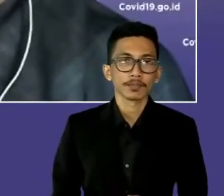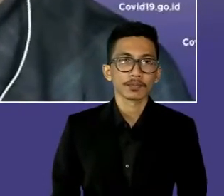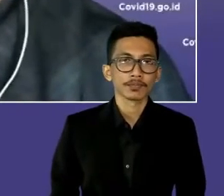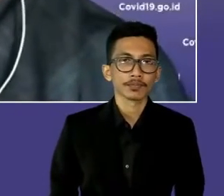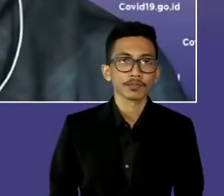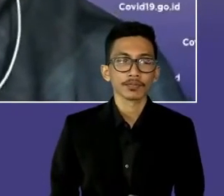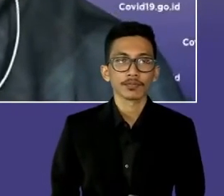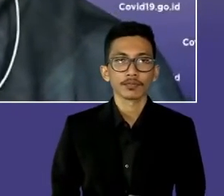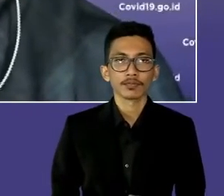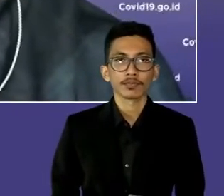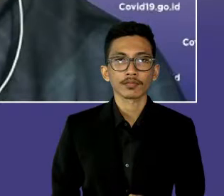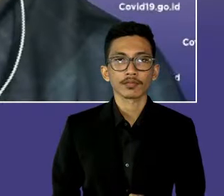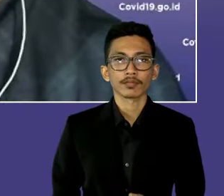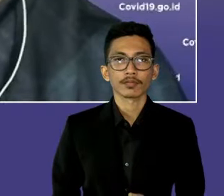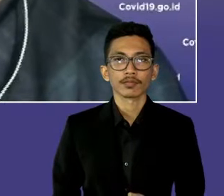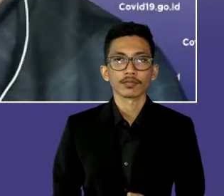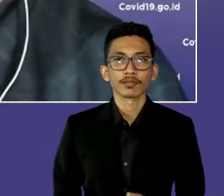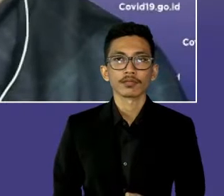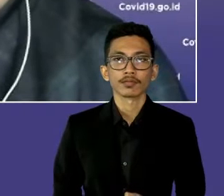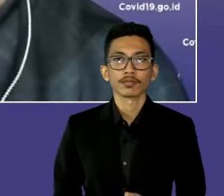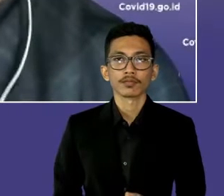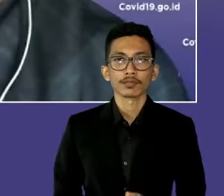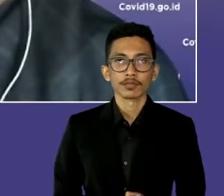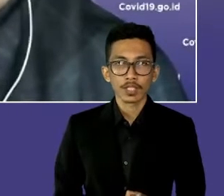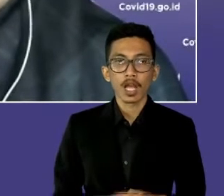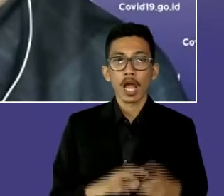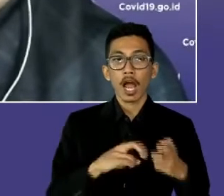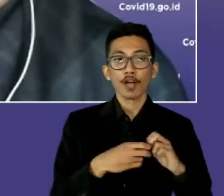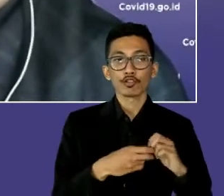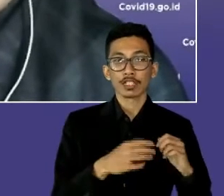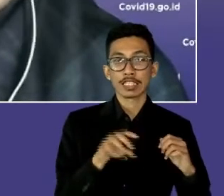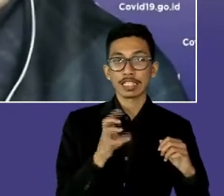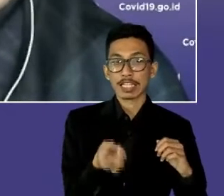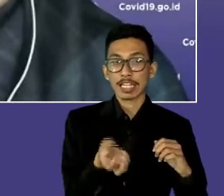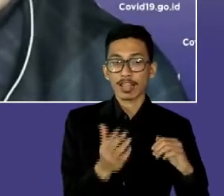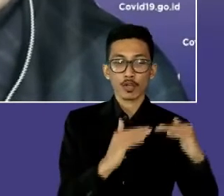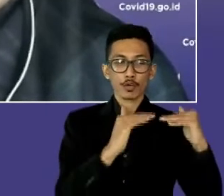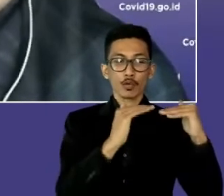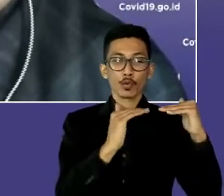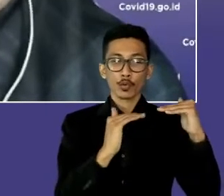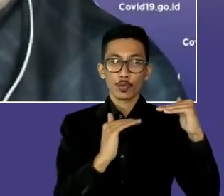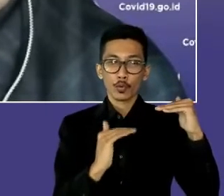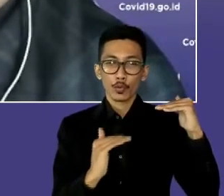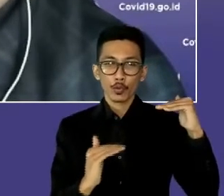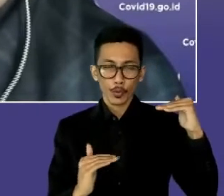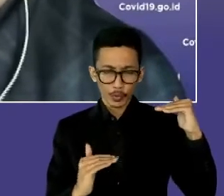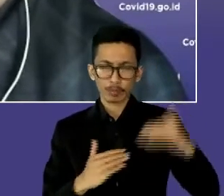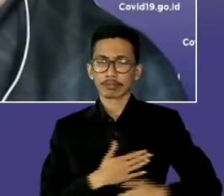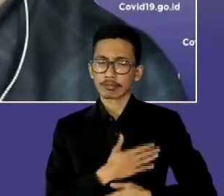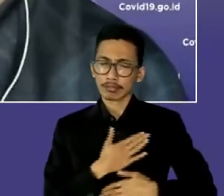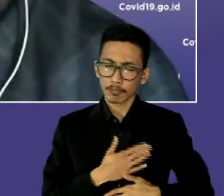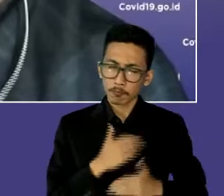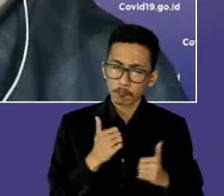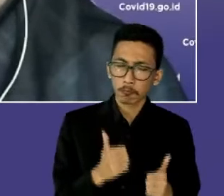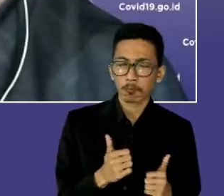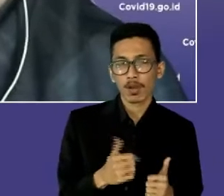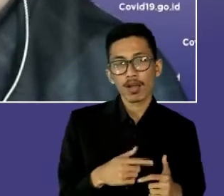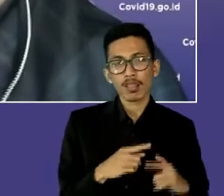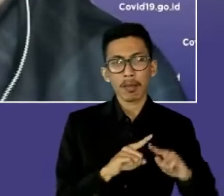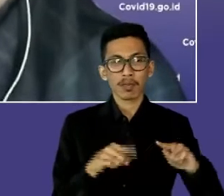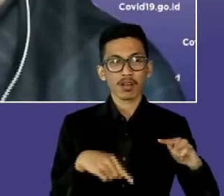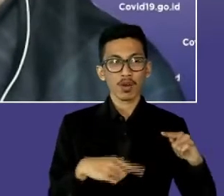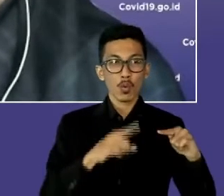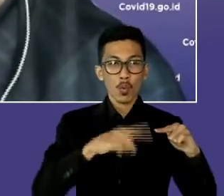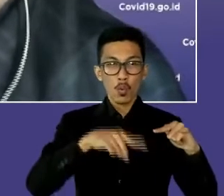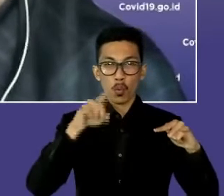Kalau dengan kasus kita turun, lebih bagus, kasus cuma sedikit, ya kita masuk akal barangkali. Ini kasus masih keadaannya masih gak bagus-bagus